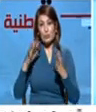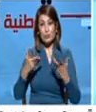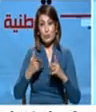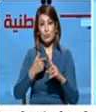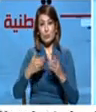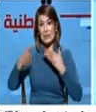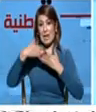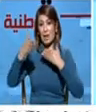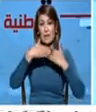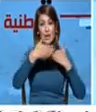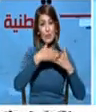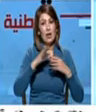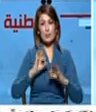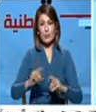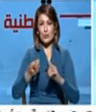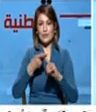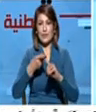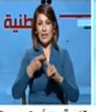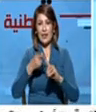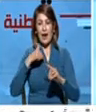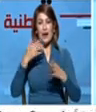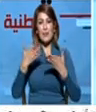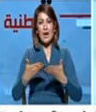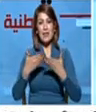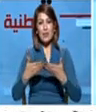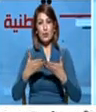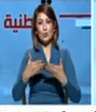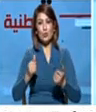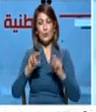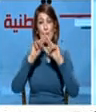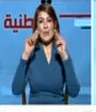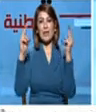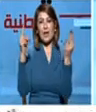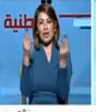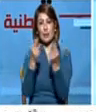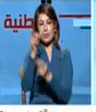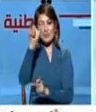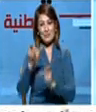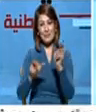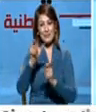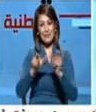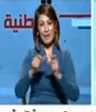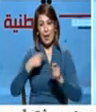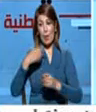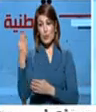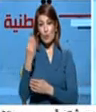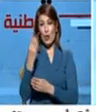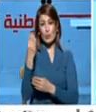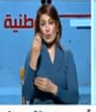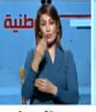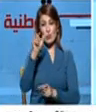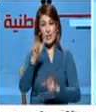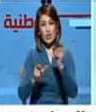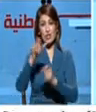كما قلنا لانها معناها اه احنا اه العالم الكل ما عرفوا انه احتجاجات التونسي اليوم قيمه